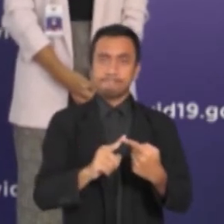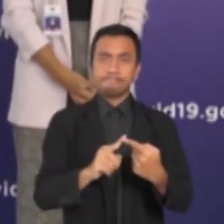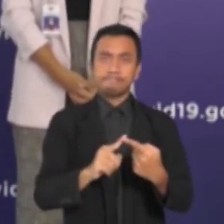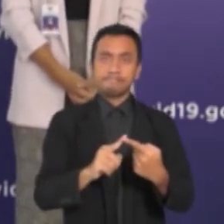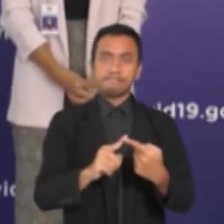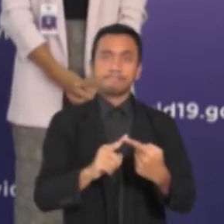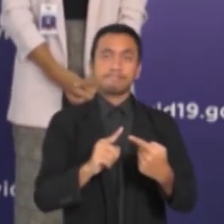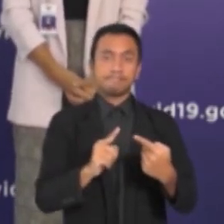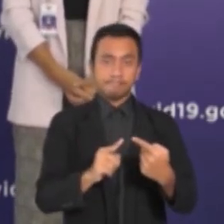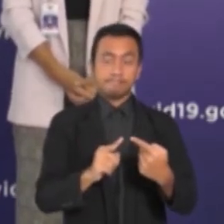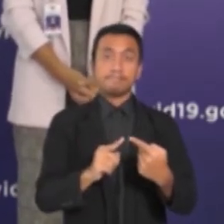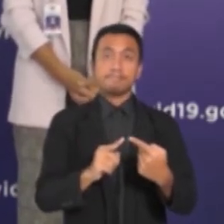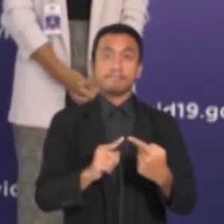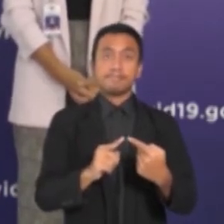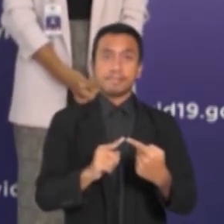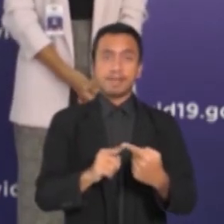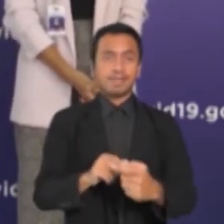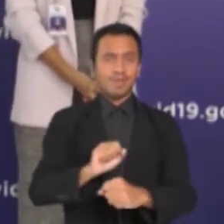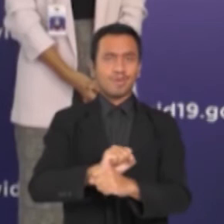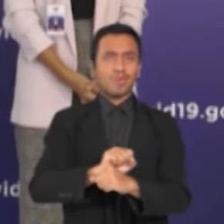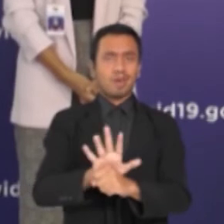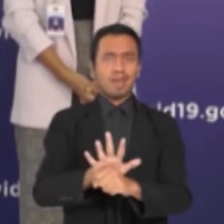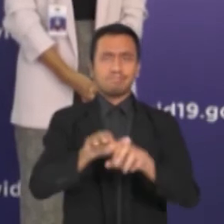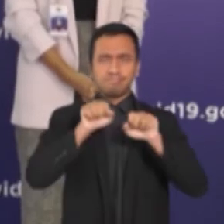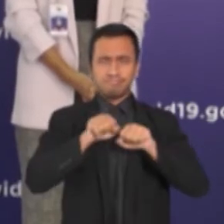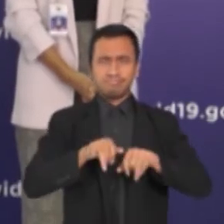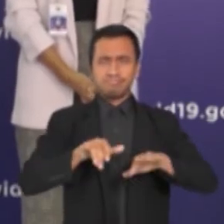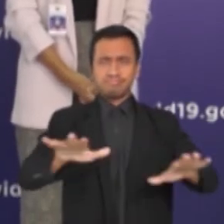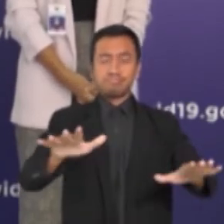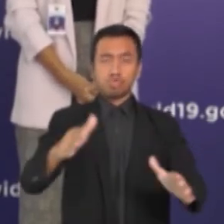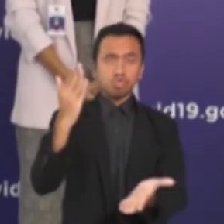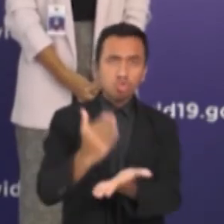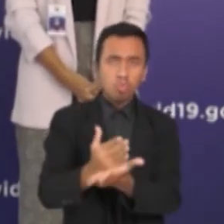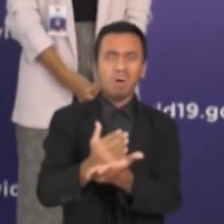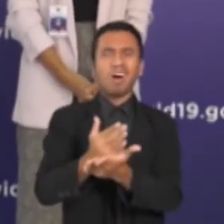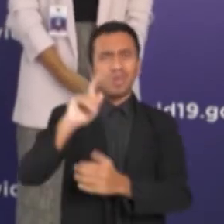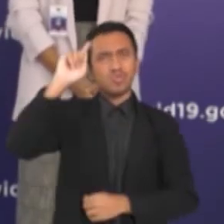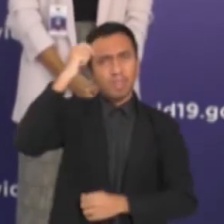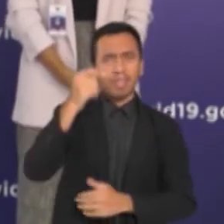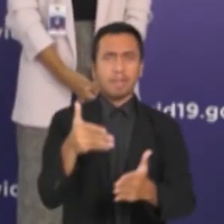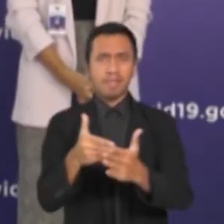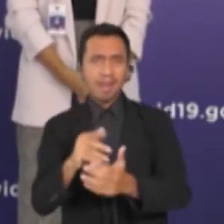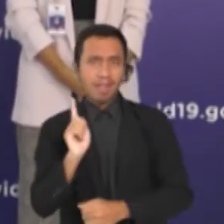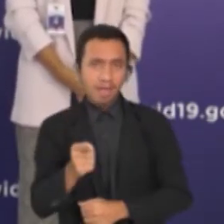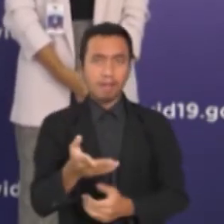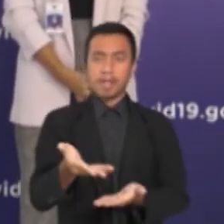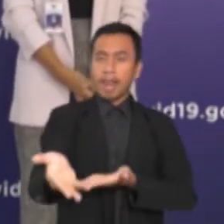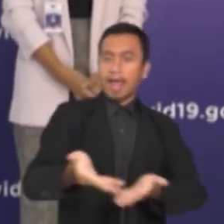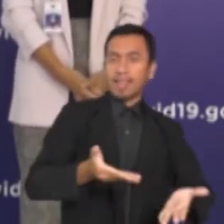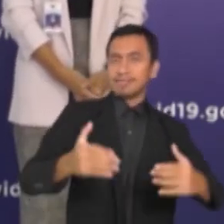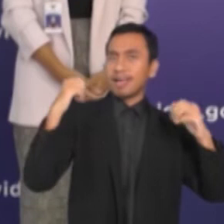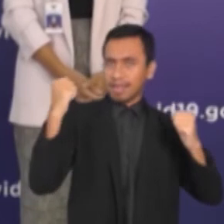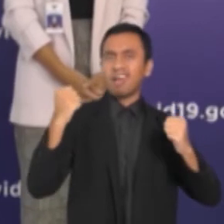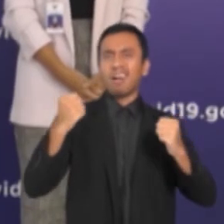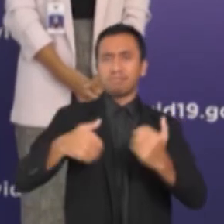terhambatnya pelayanan percepatan penanganan COVID-19 dan juga pelayanan kesehatan. Seperti